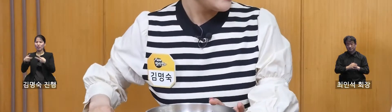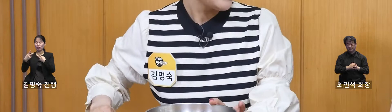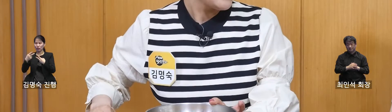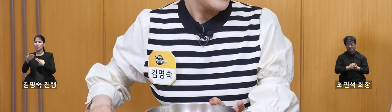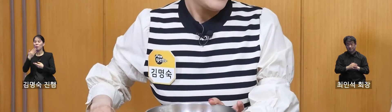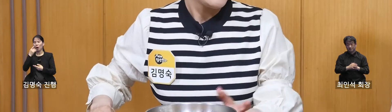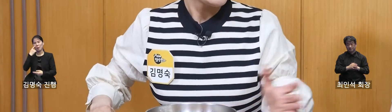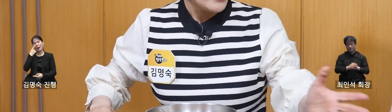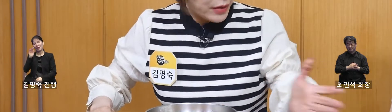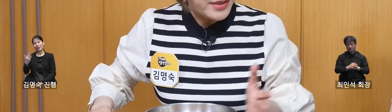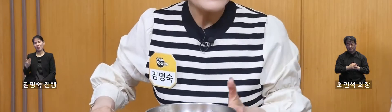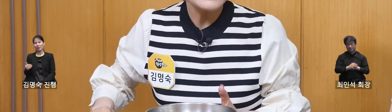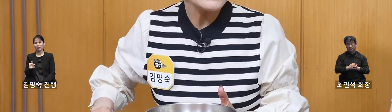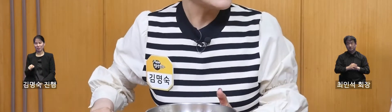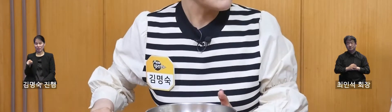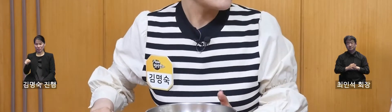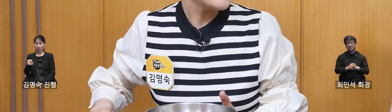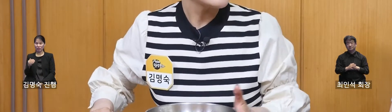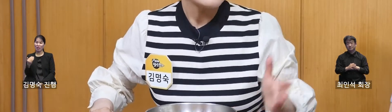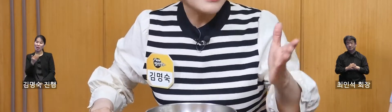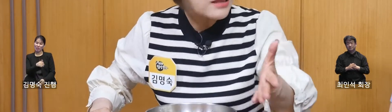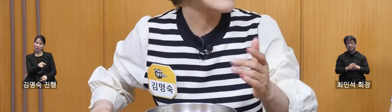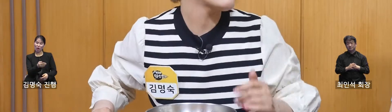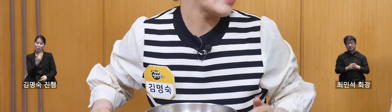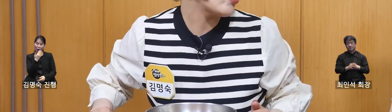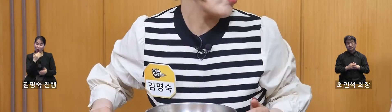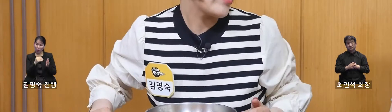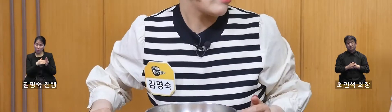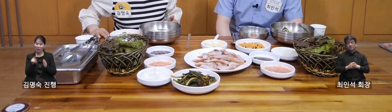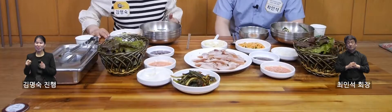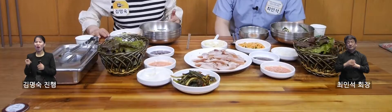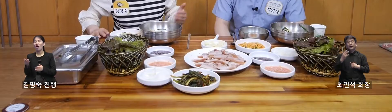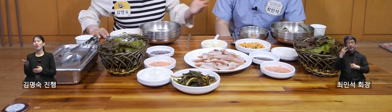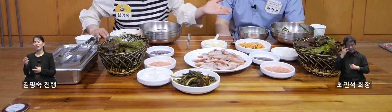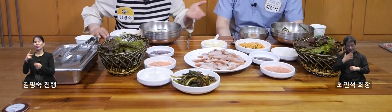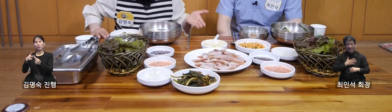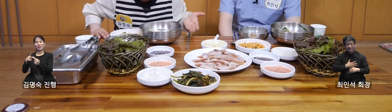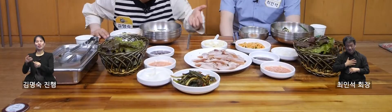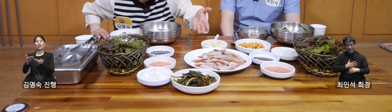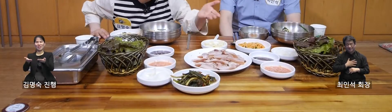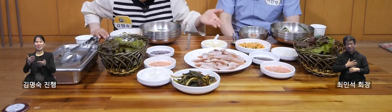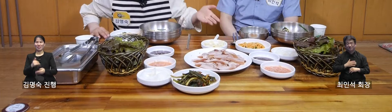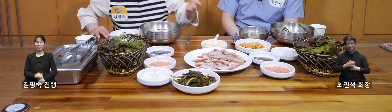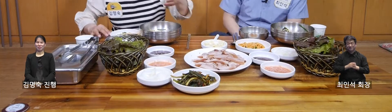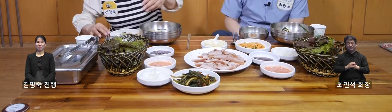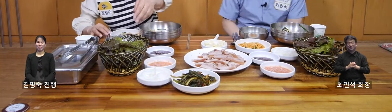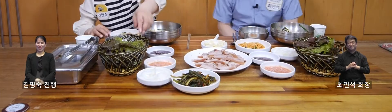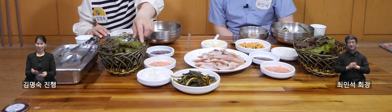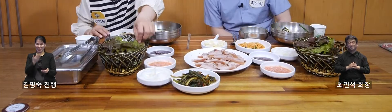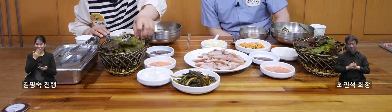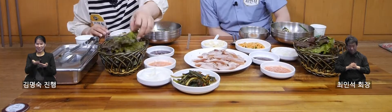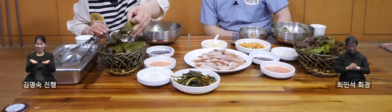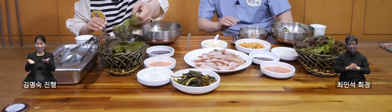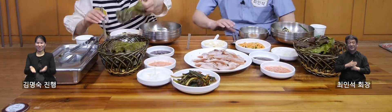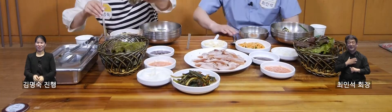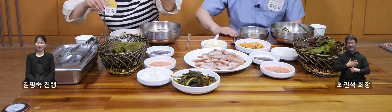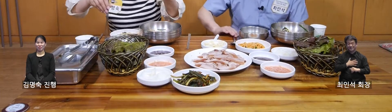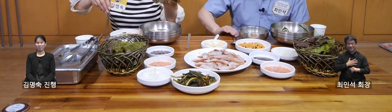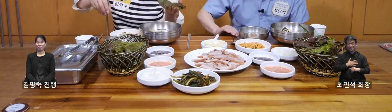건데. 열심히 드시다 보면 짠하고 나올 거예요. 알겠습니다. 드시죠. 네,